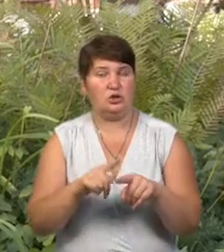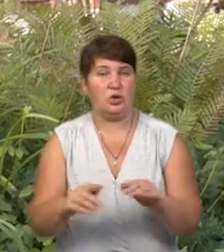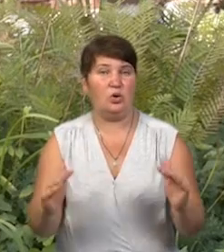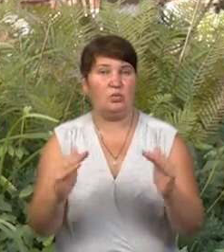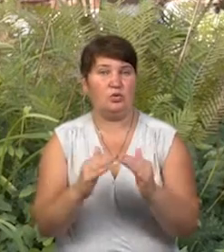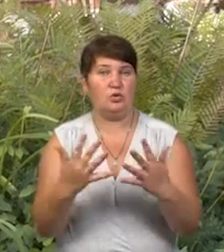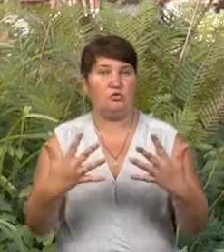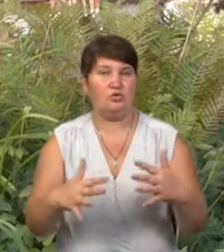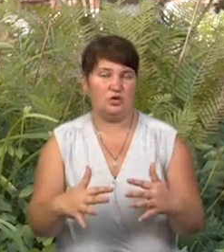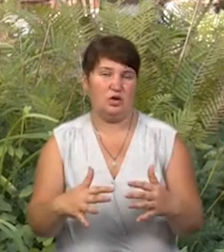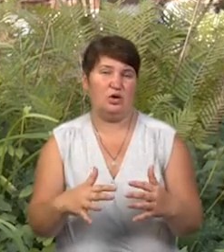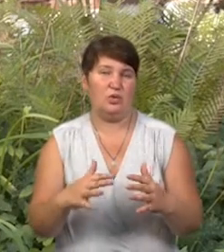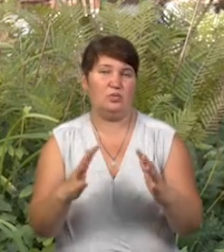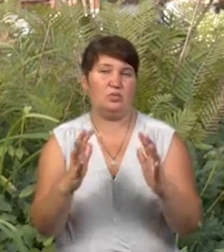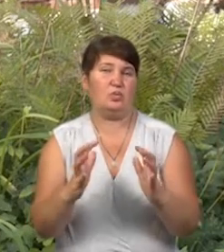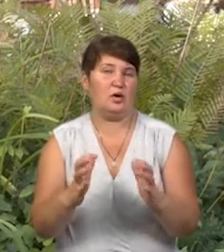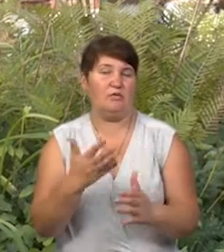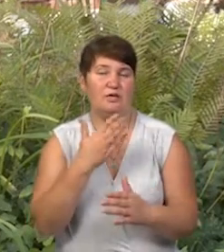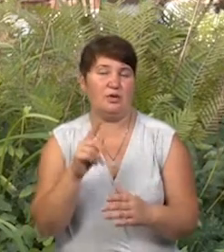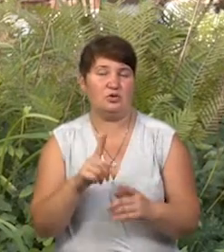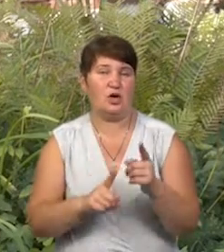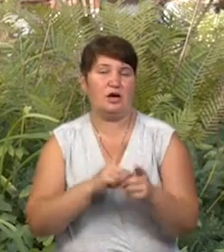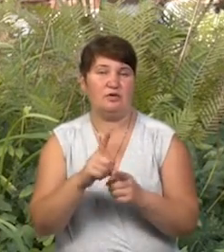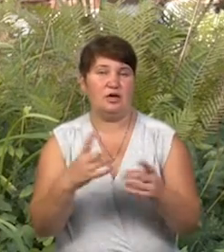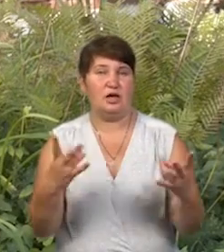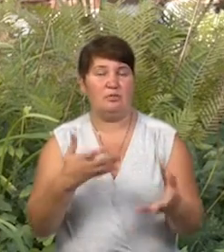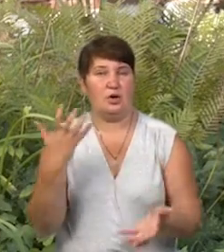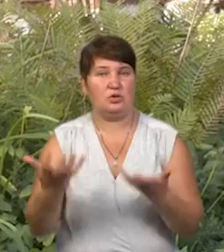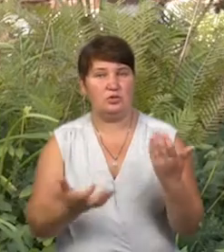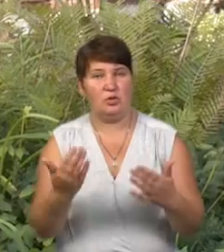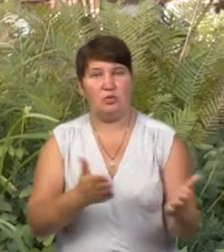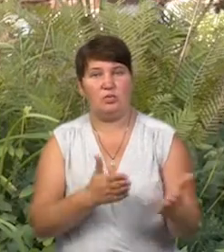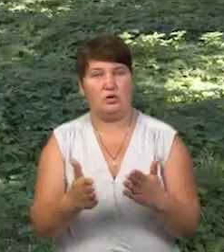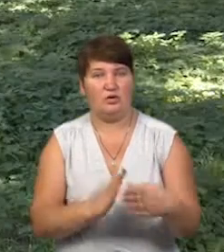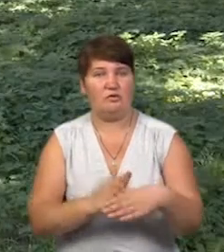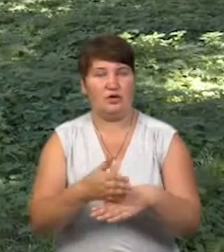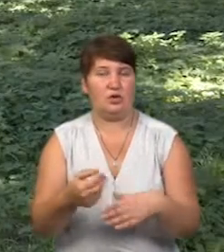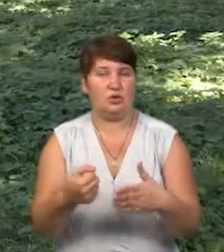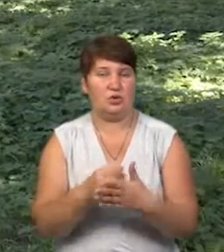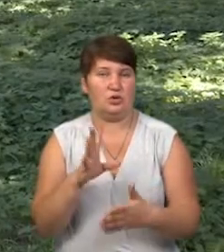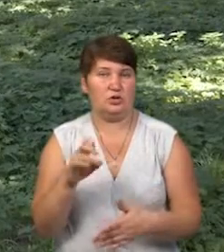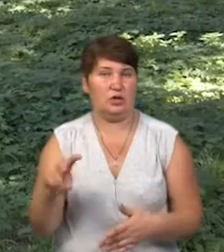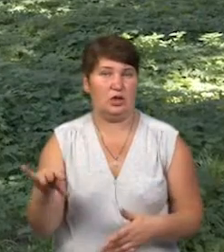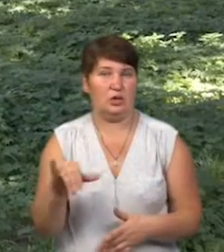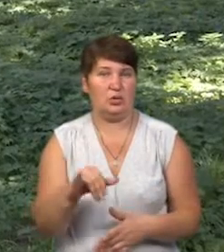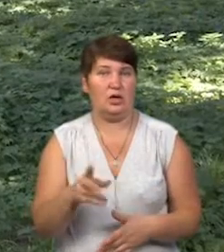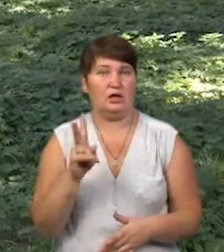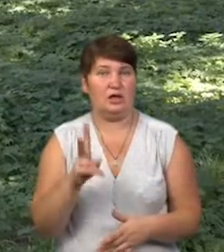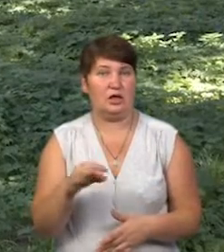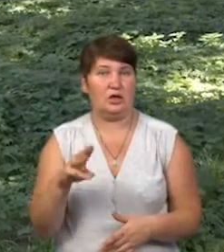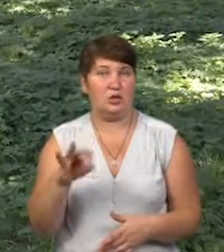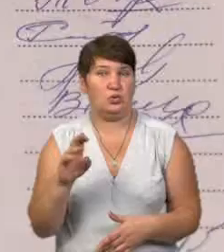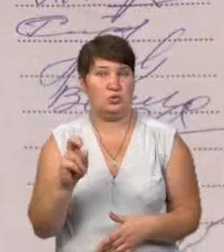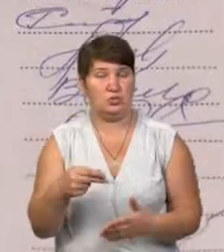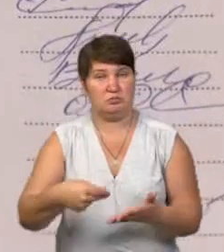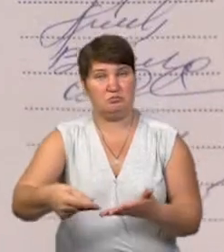вже трухлява, їй нема що реставрувати, треба просто розібрати, упорядкувати вхід до костелу. Катерина Трачук поставила свій